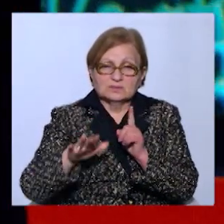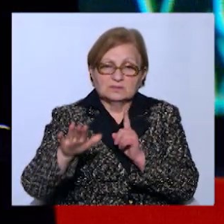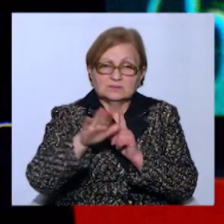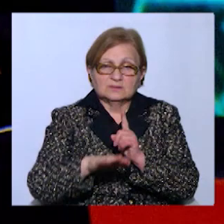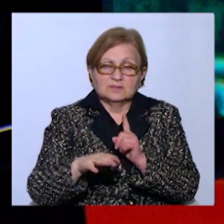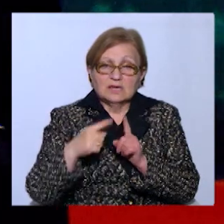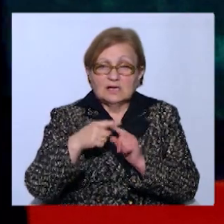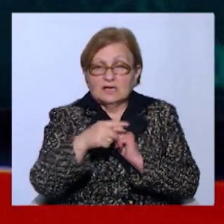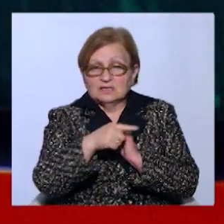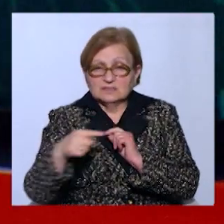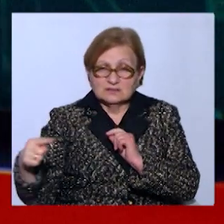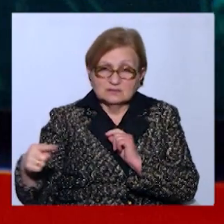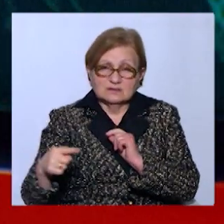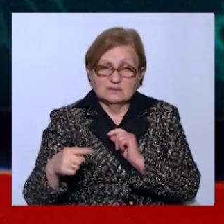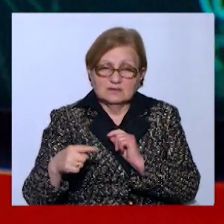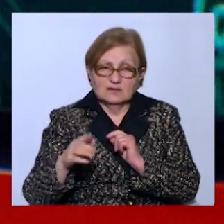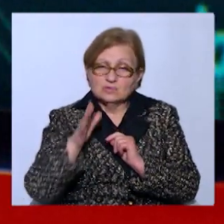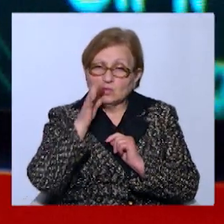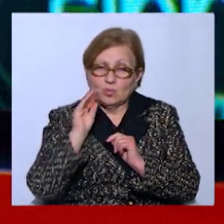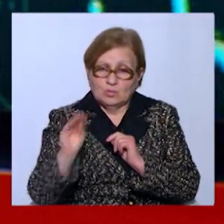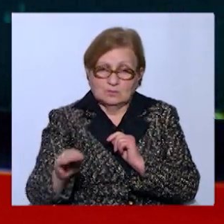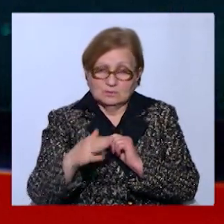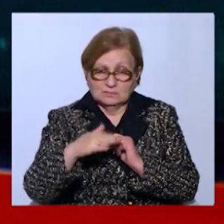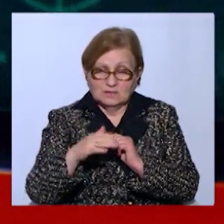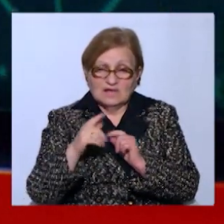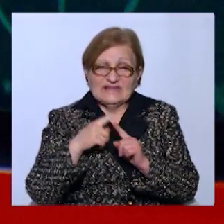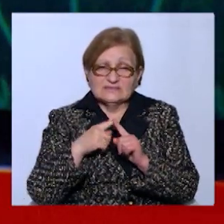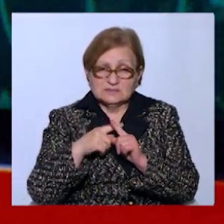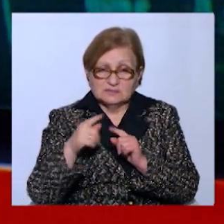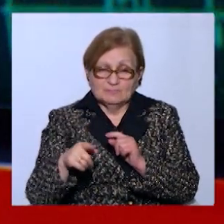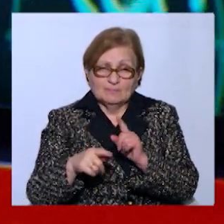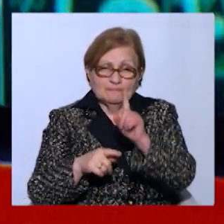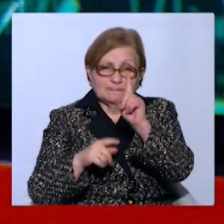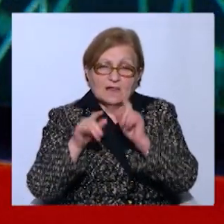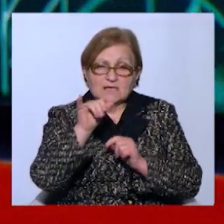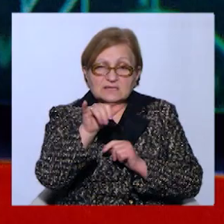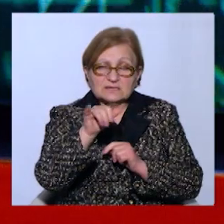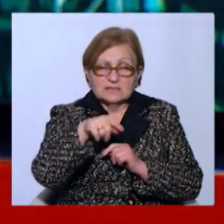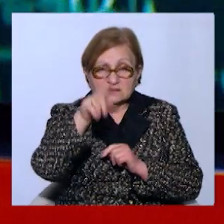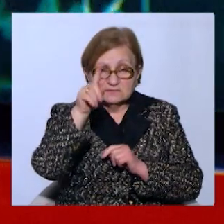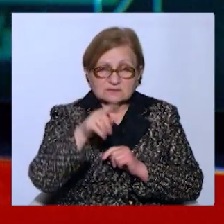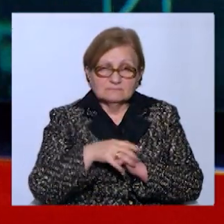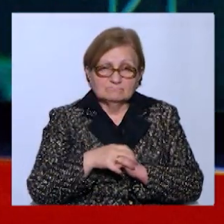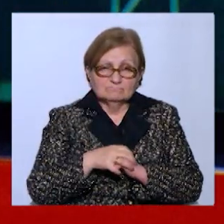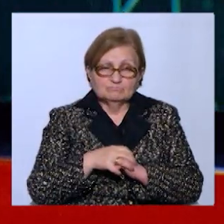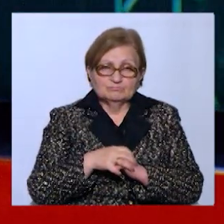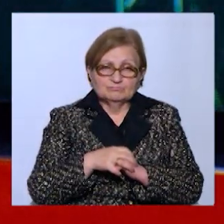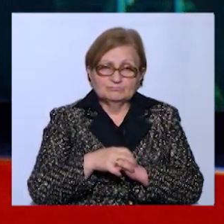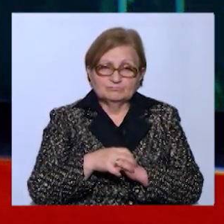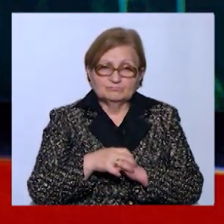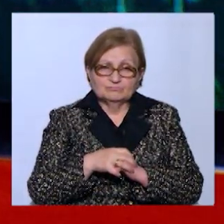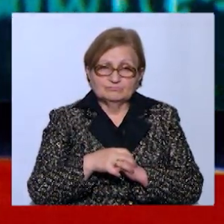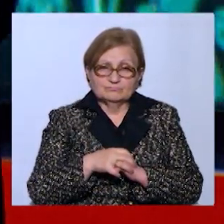ხერძზე, აფსცისა და ხერძზე გადავიტანოთ დრო, შეუსაბამოთ დროს და s კილომეტრებში, ხო? და